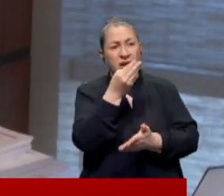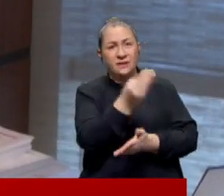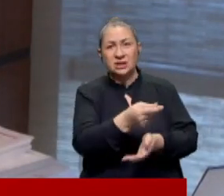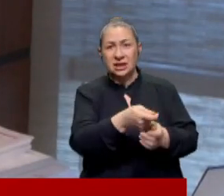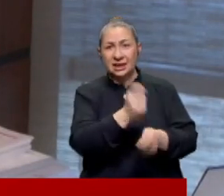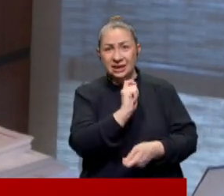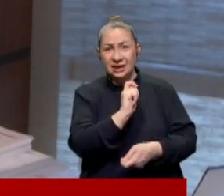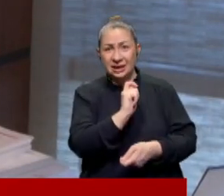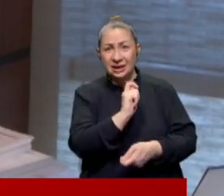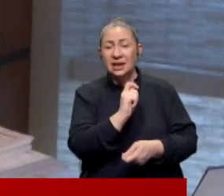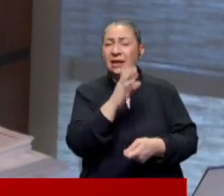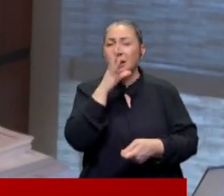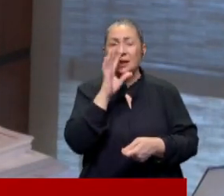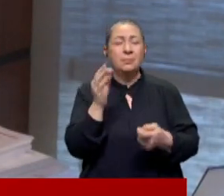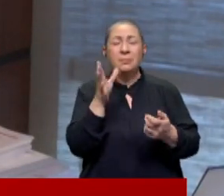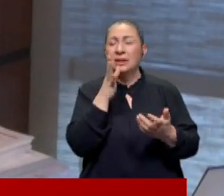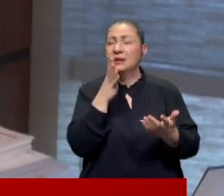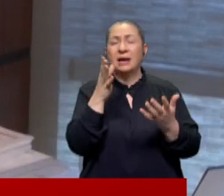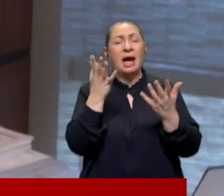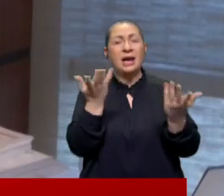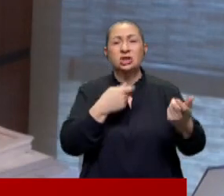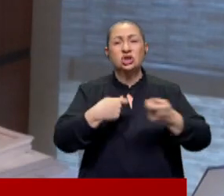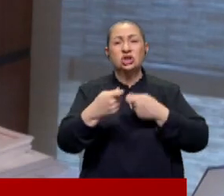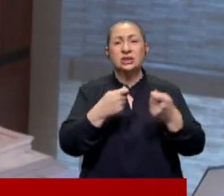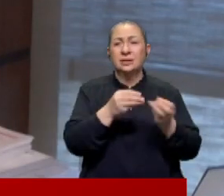verilecek krediyi kim bilir hangi